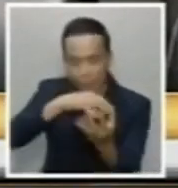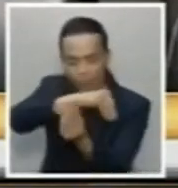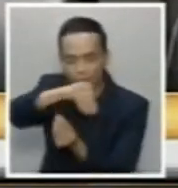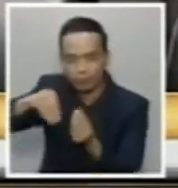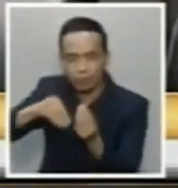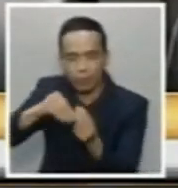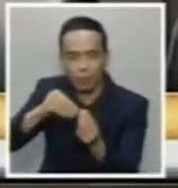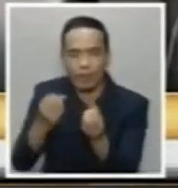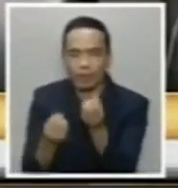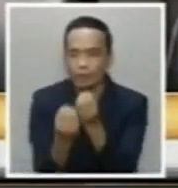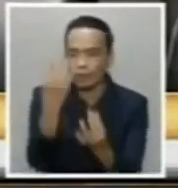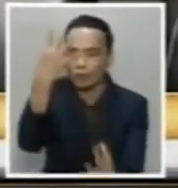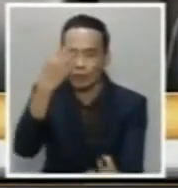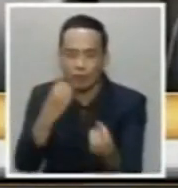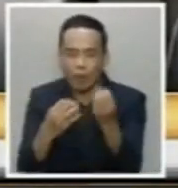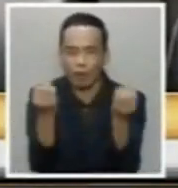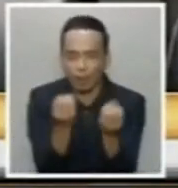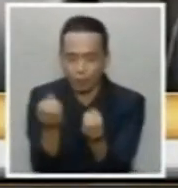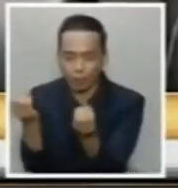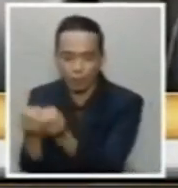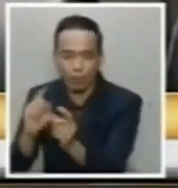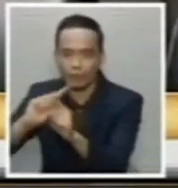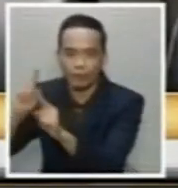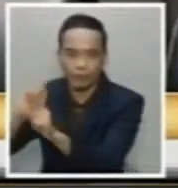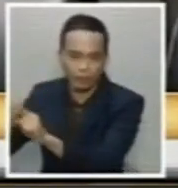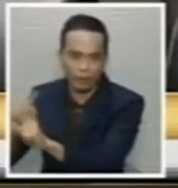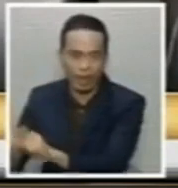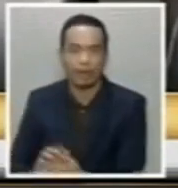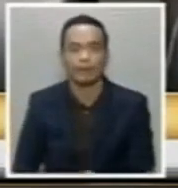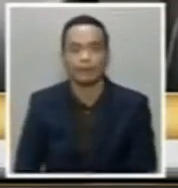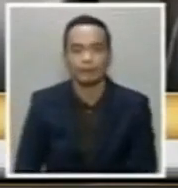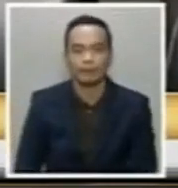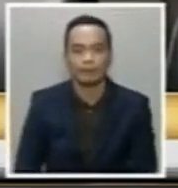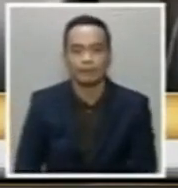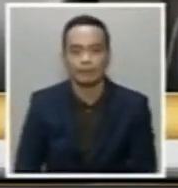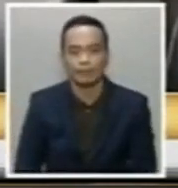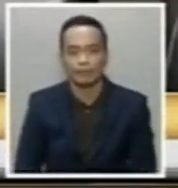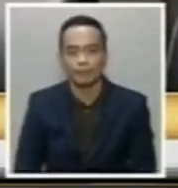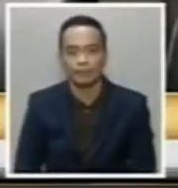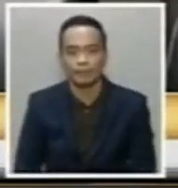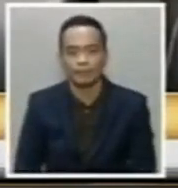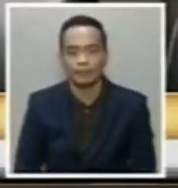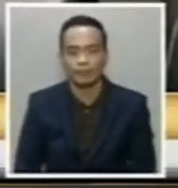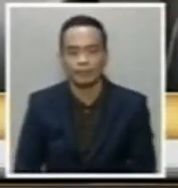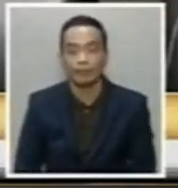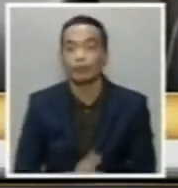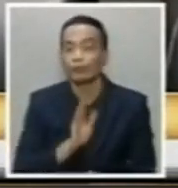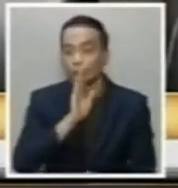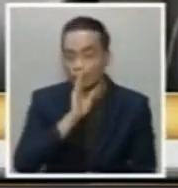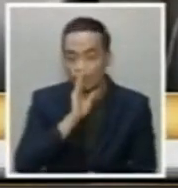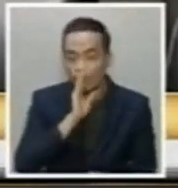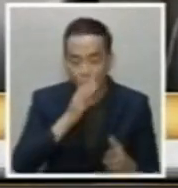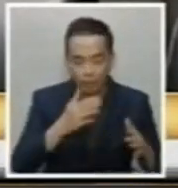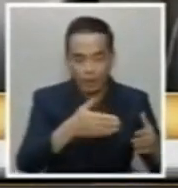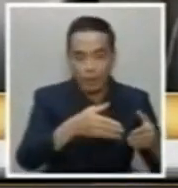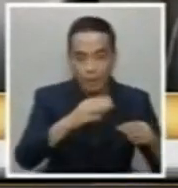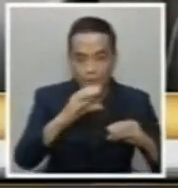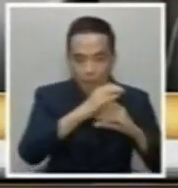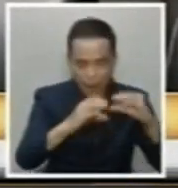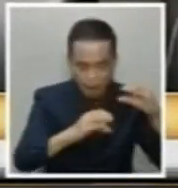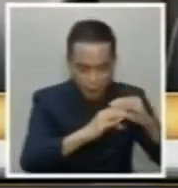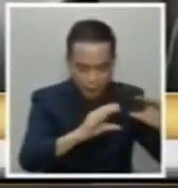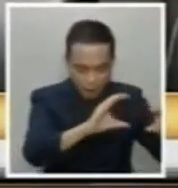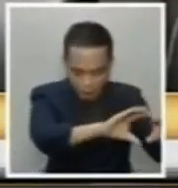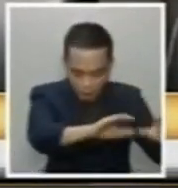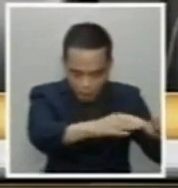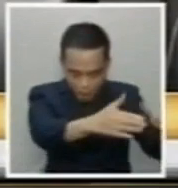าติป่าเกาะพะงันโซนอนุรักษ์เพิ่มเติมท่านประธานครับหากมีการก่อสร้างอ่างเก็บน้ำทานประเวศดังกล่าว